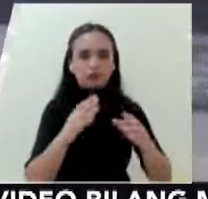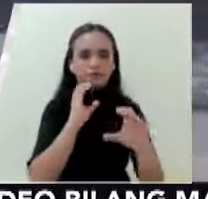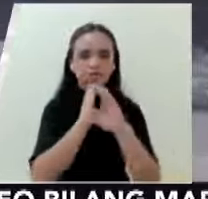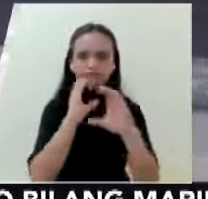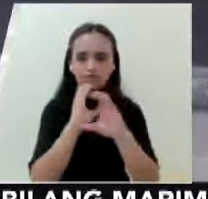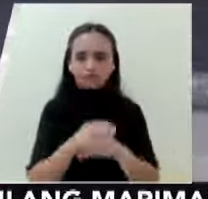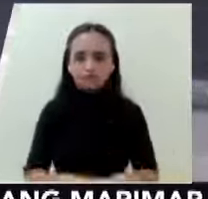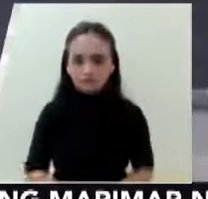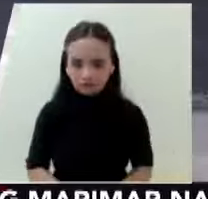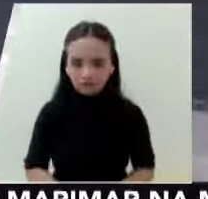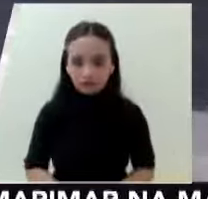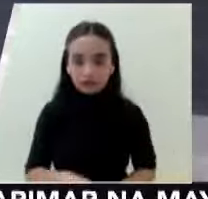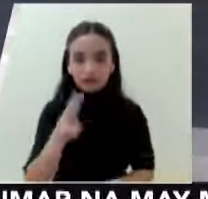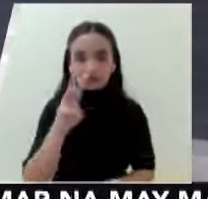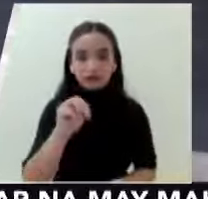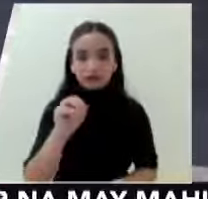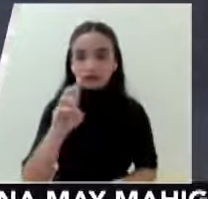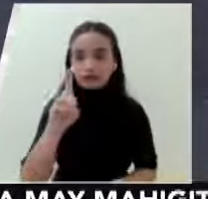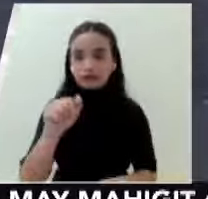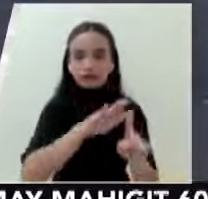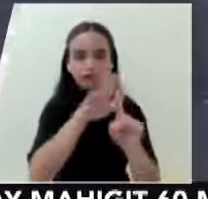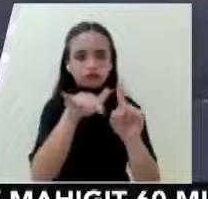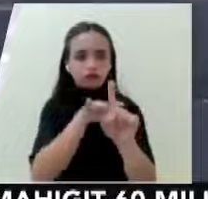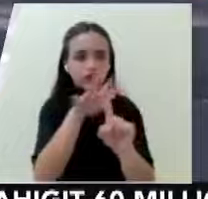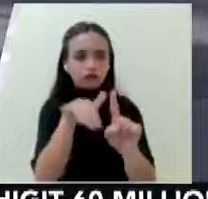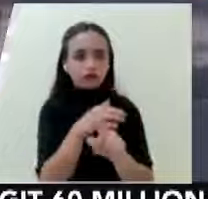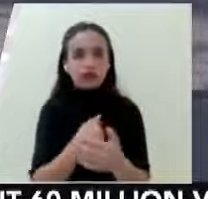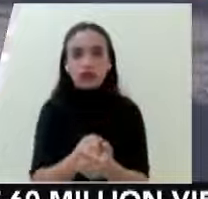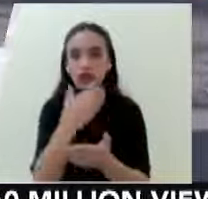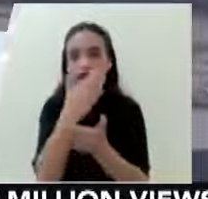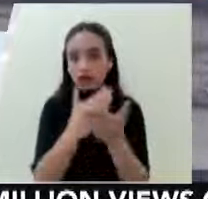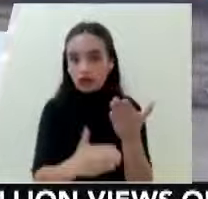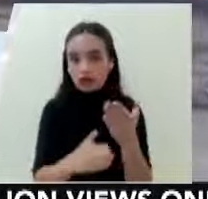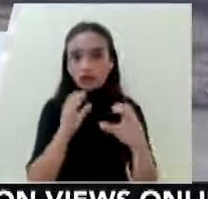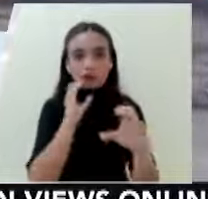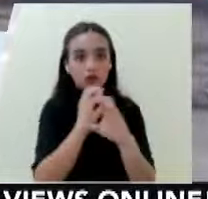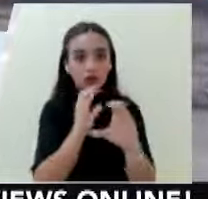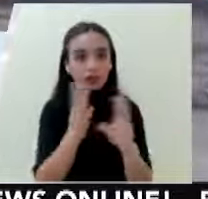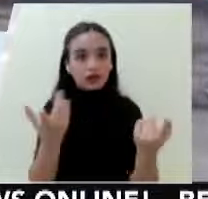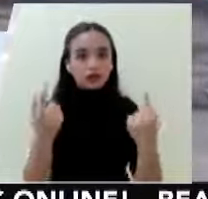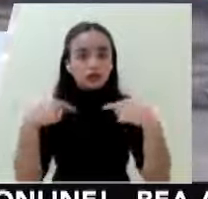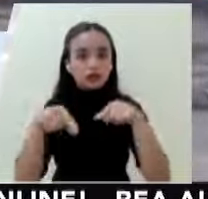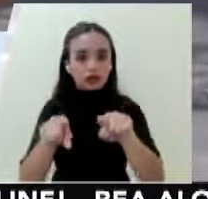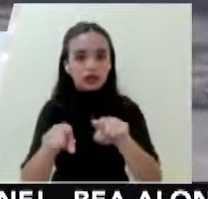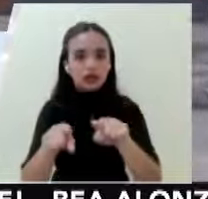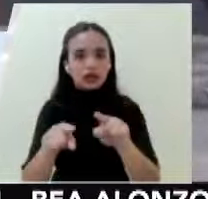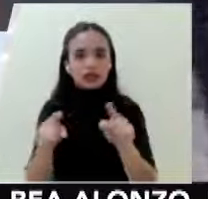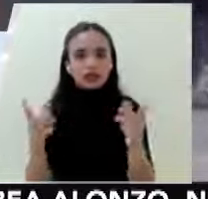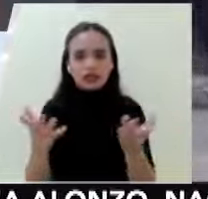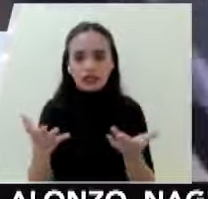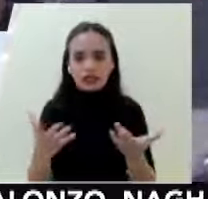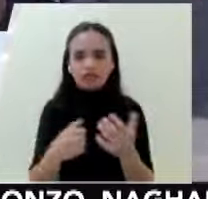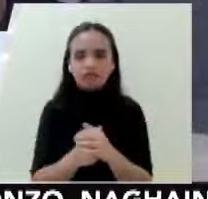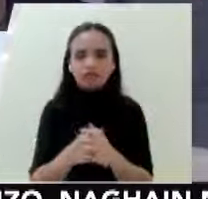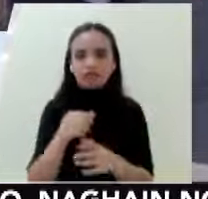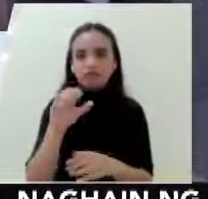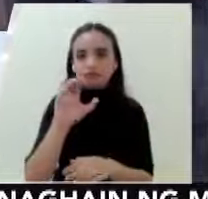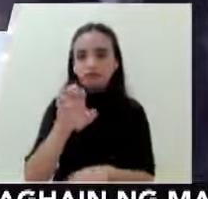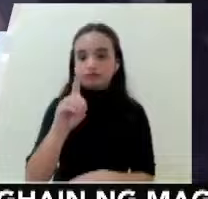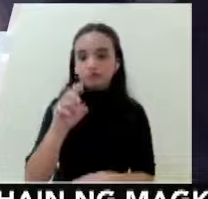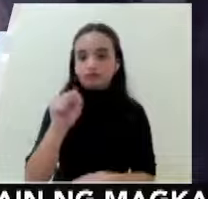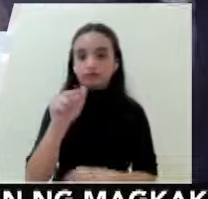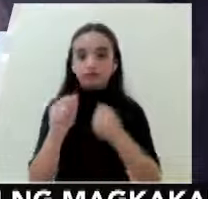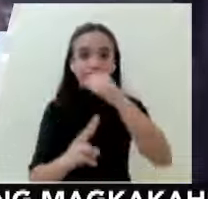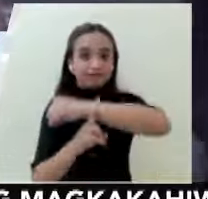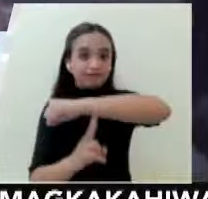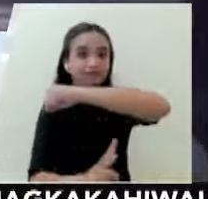ng MMDA, kalahati ng volume ng mga sasakyan na tumutukod doon sa ilalim ng EDSA Flyover Service Road